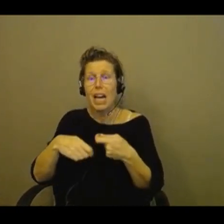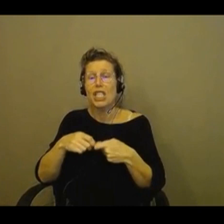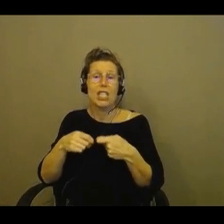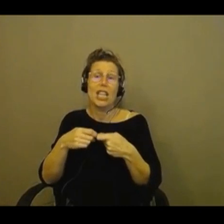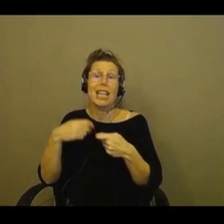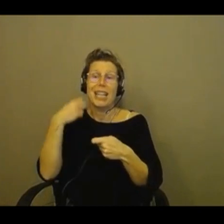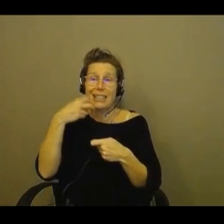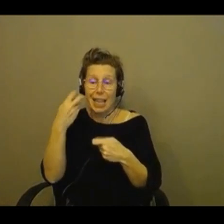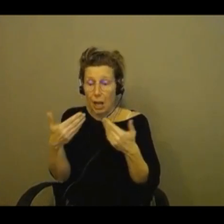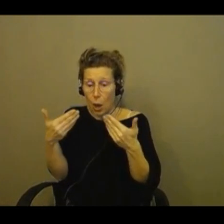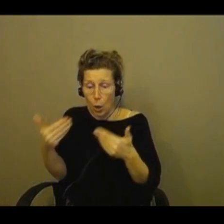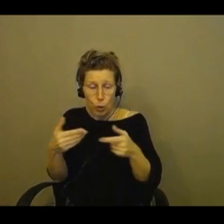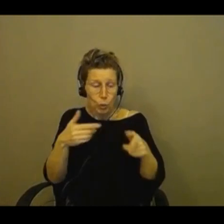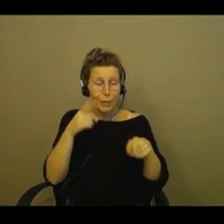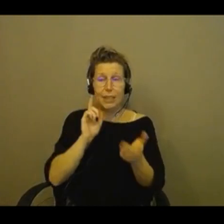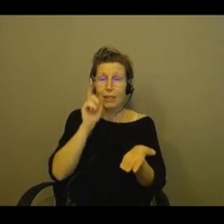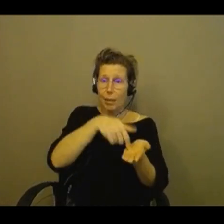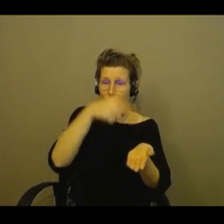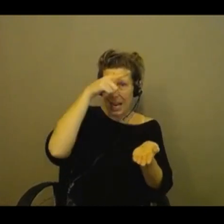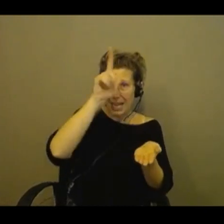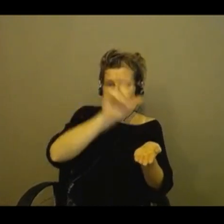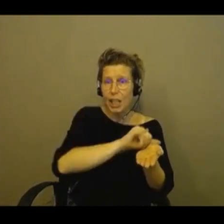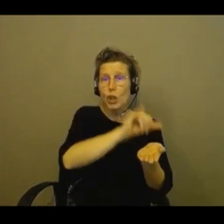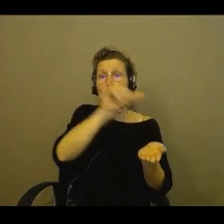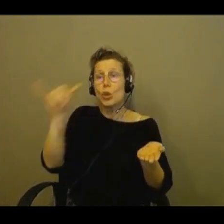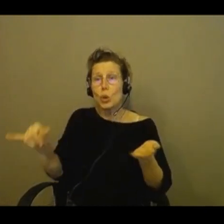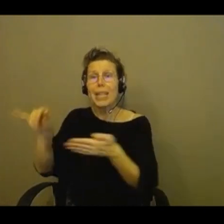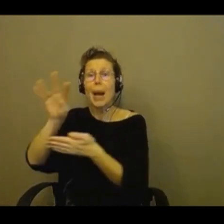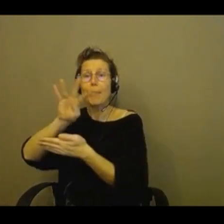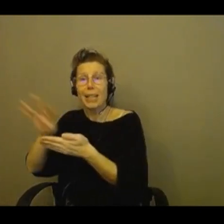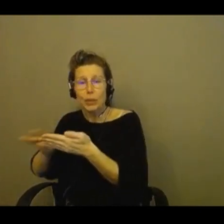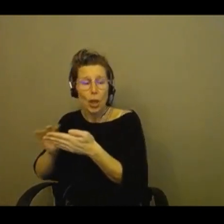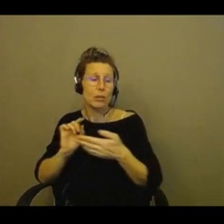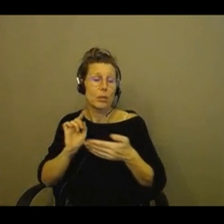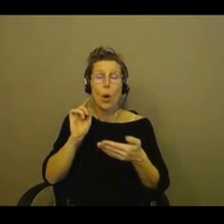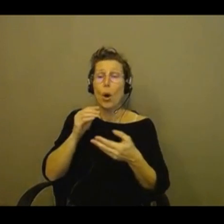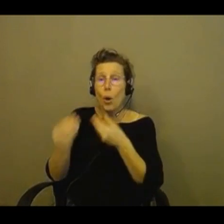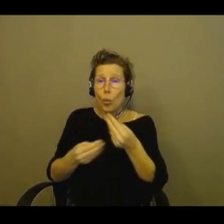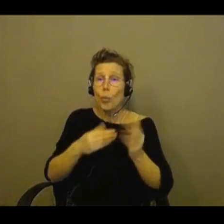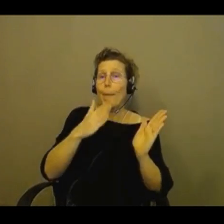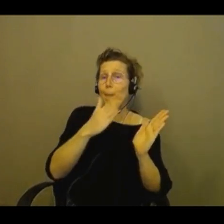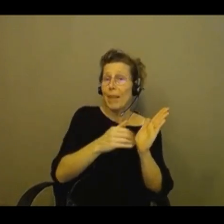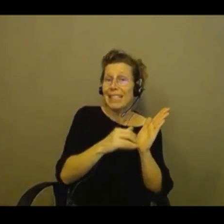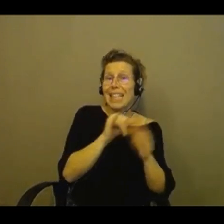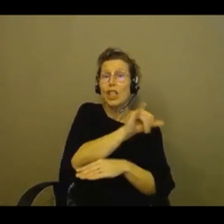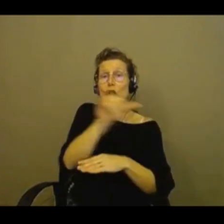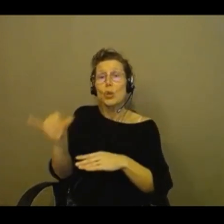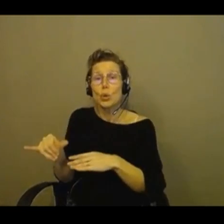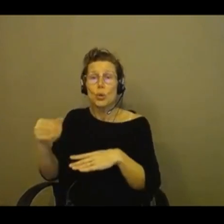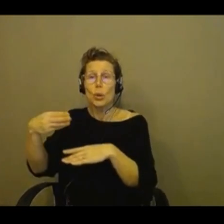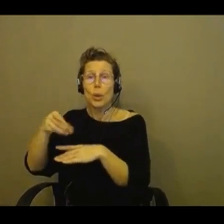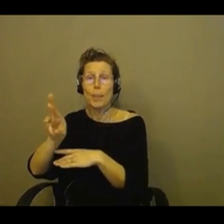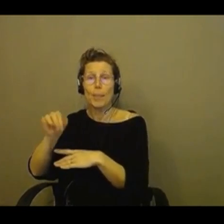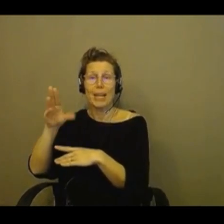entre Marseille et Madrid. Et donc, on dessert une dizaine de villes en France sur l'arc